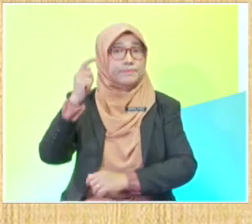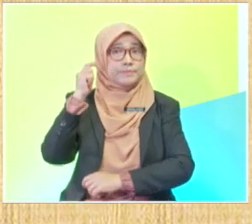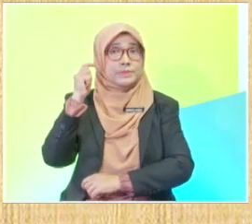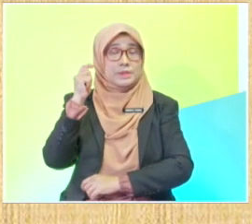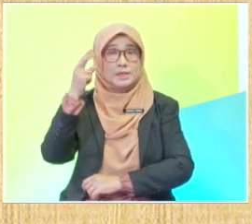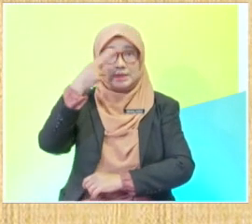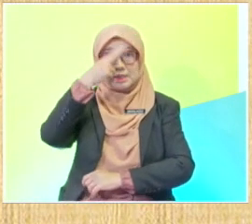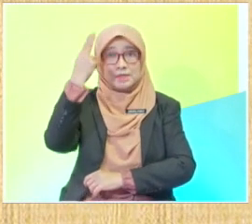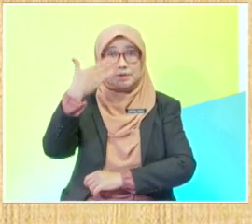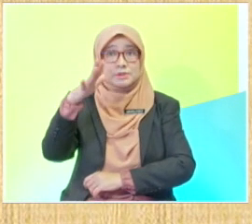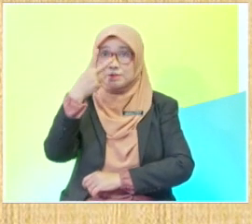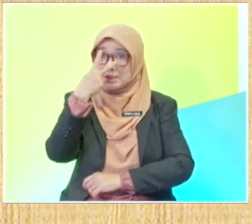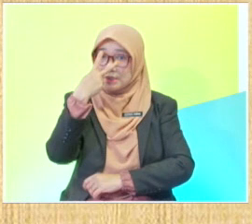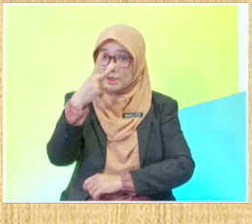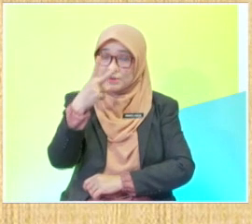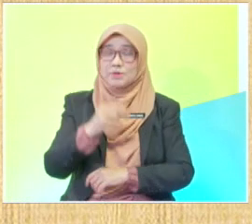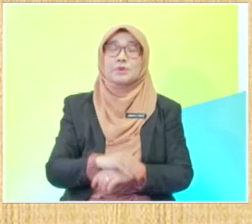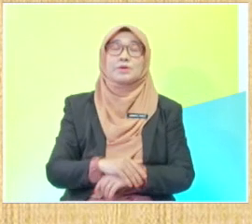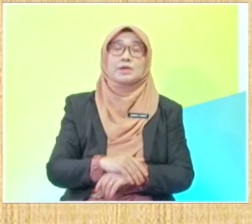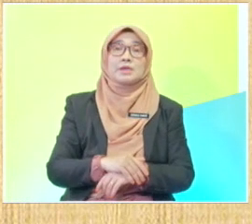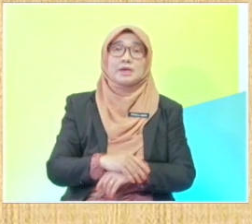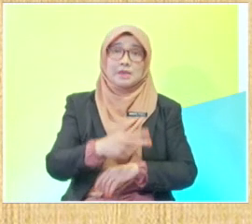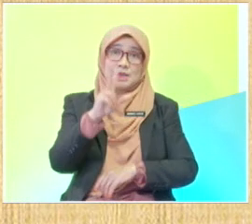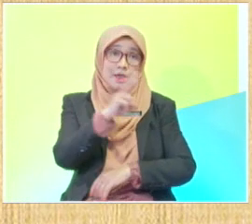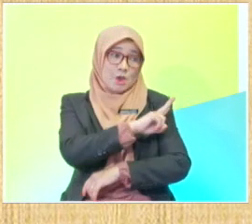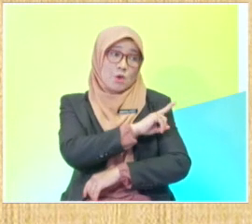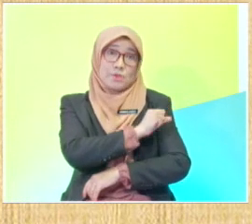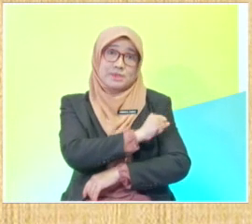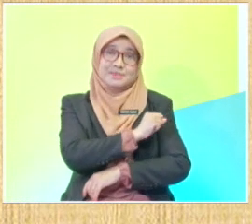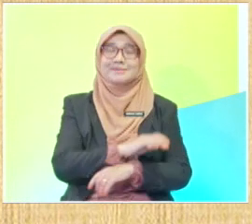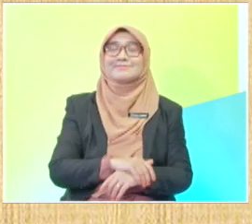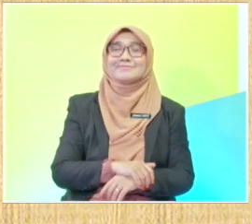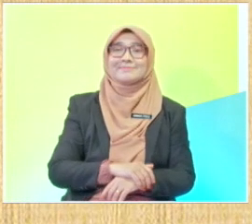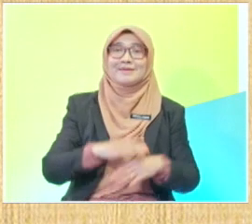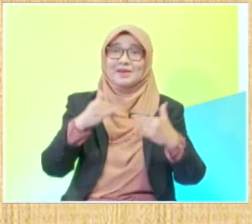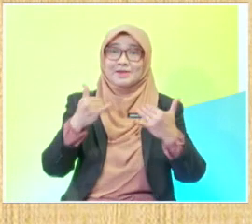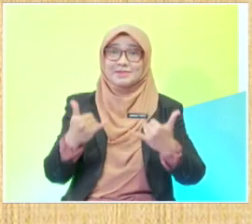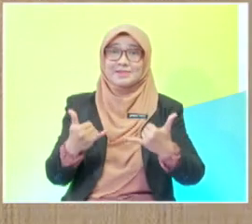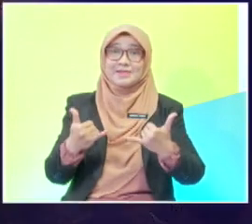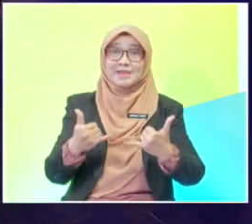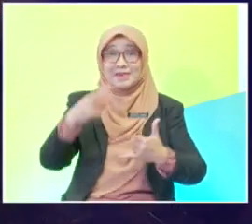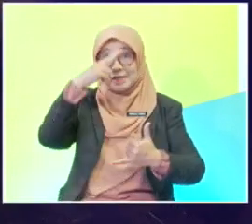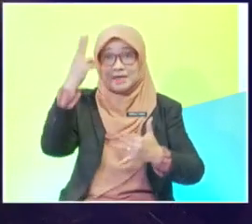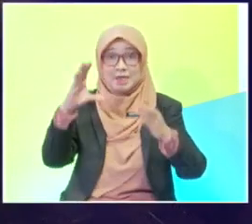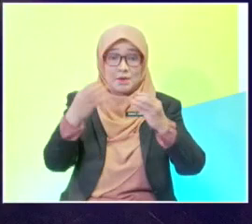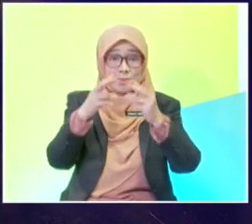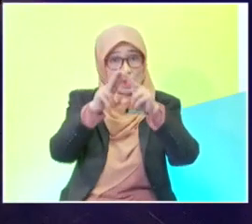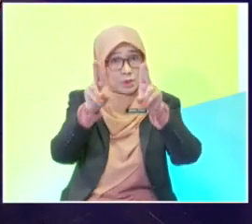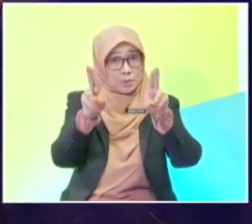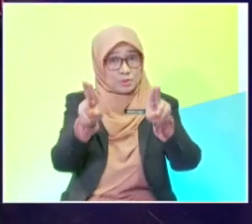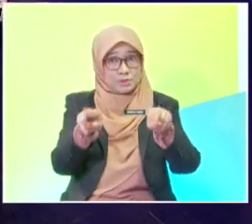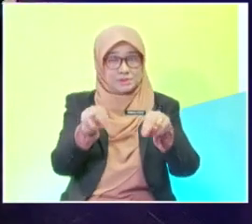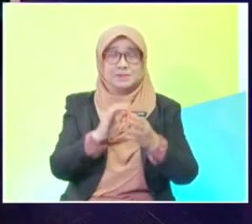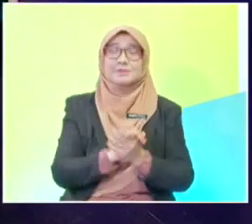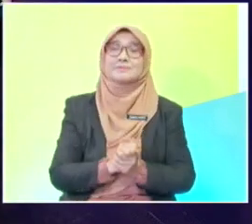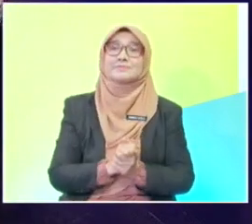dah tengok beberapa jenis vaksin, apa istilah-istilah penting. Okey, boleh Hanif padankan apakah yang dimaksudkan dengan antigen, antibody